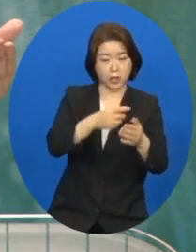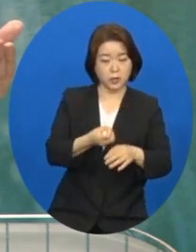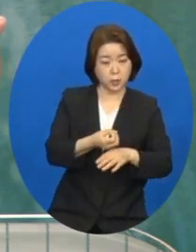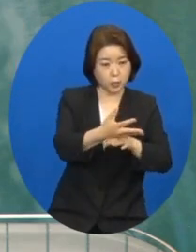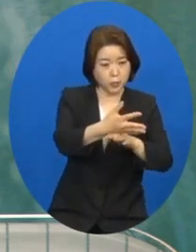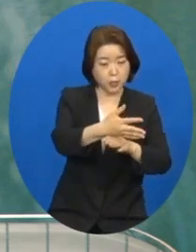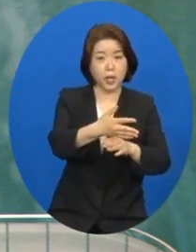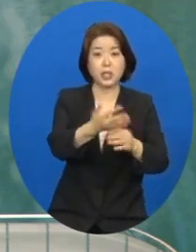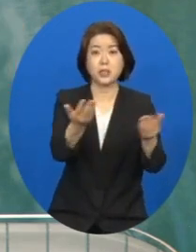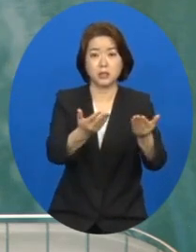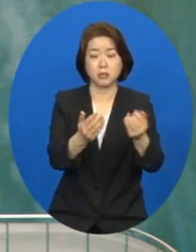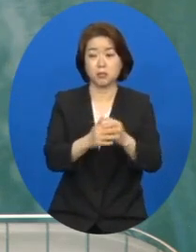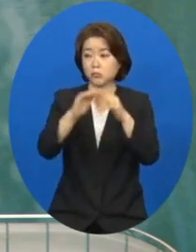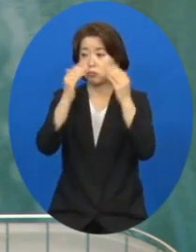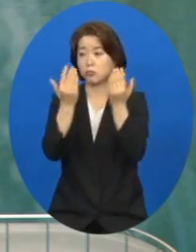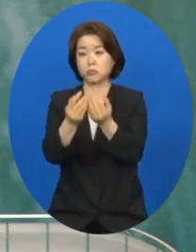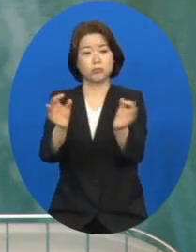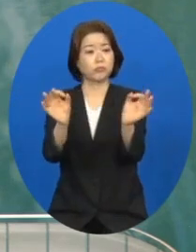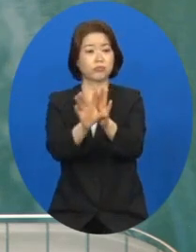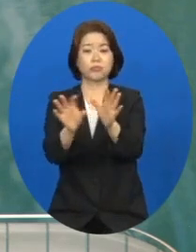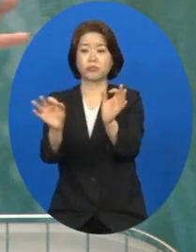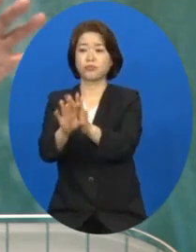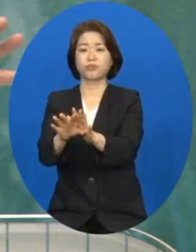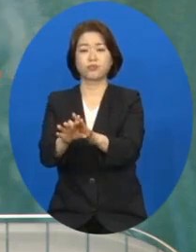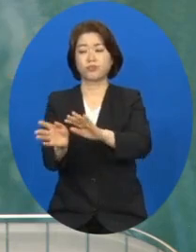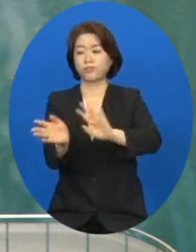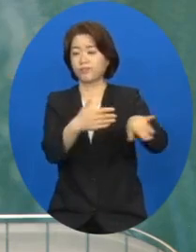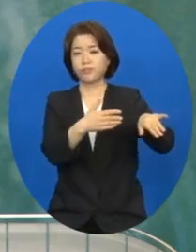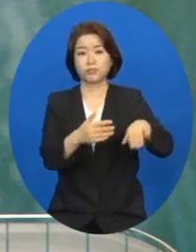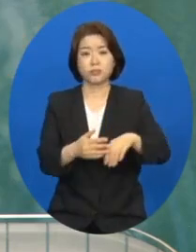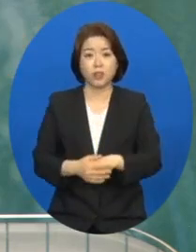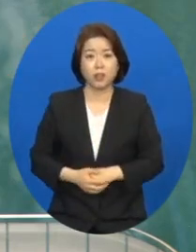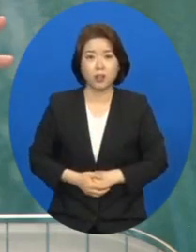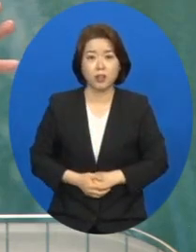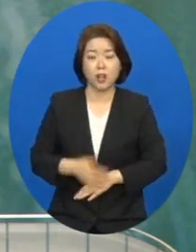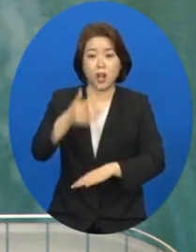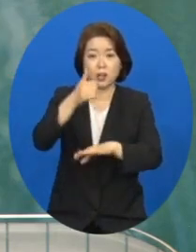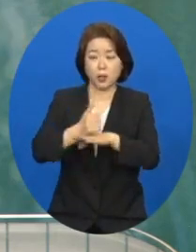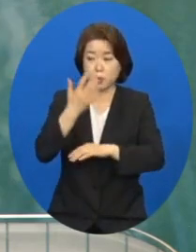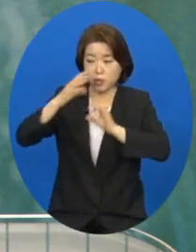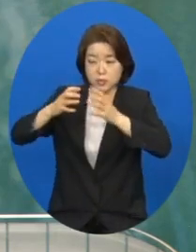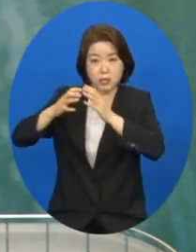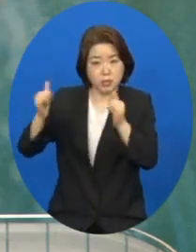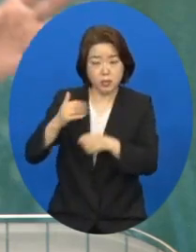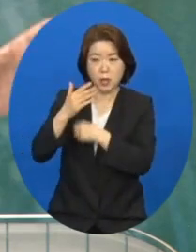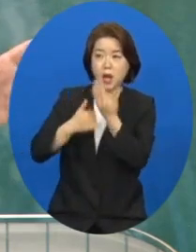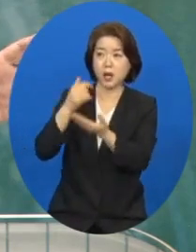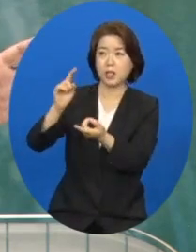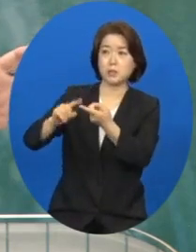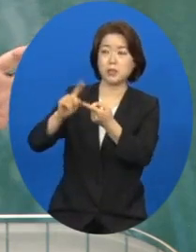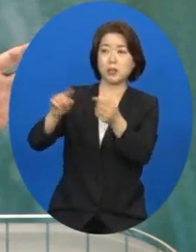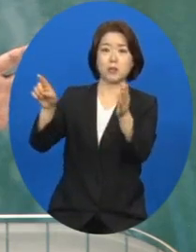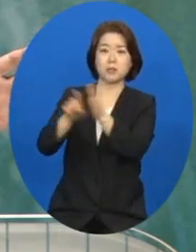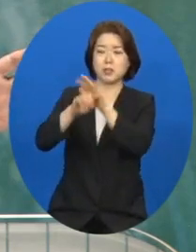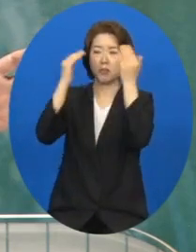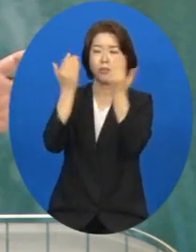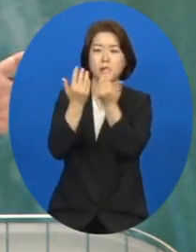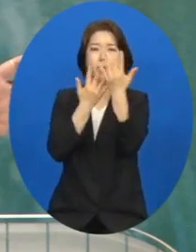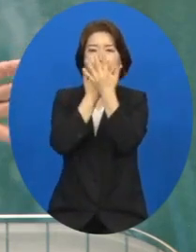일 다 없어졌어요. 결국은 이스라엘 백성들은 하나님에 대한 믿음이 다 희미해지게